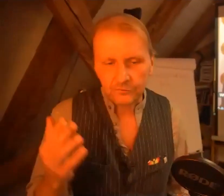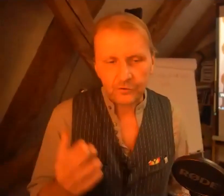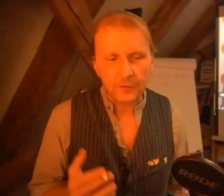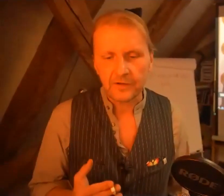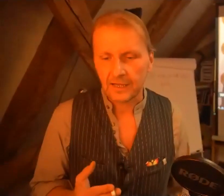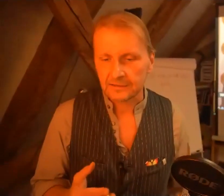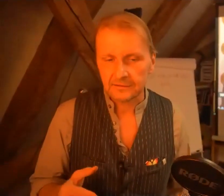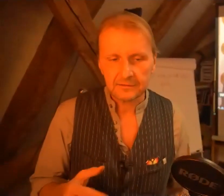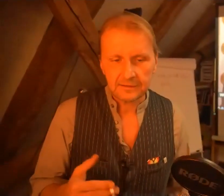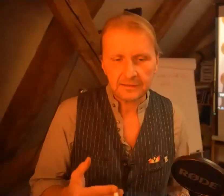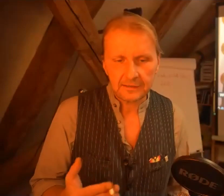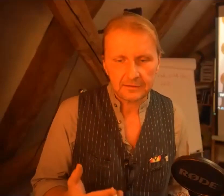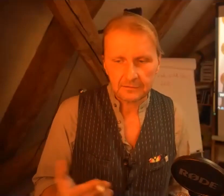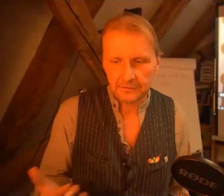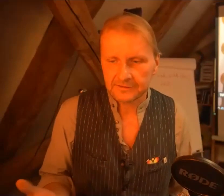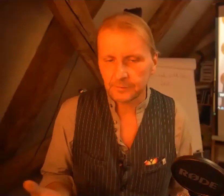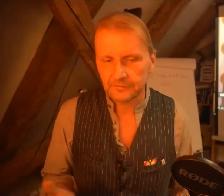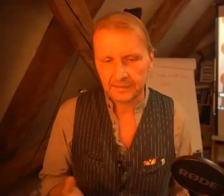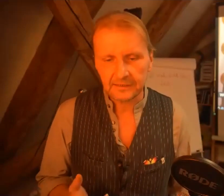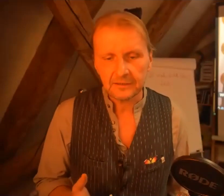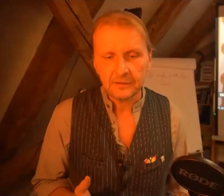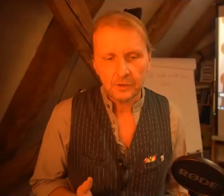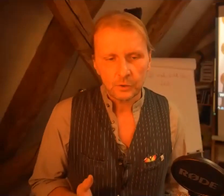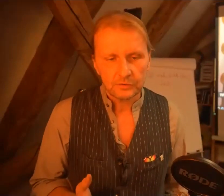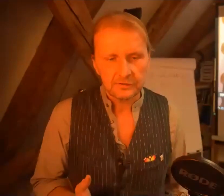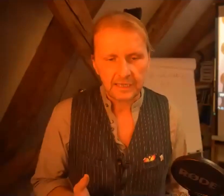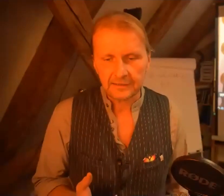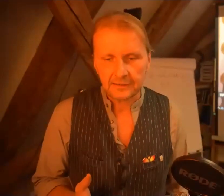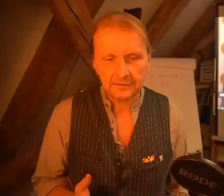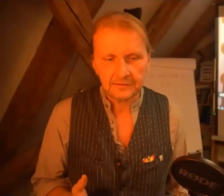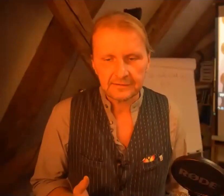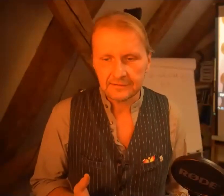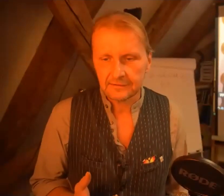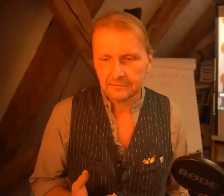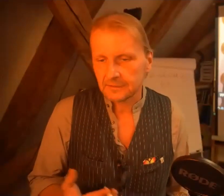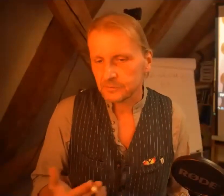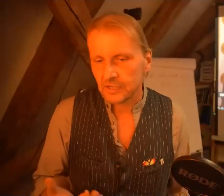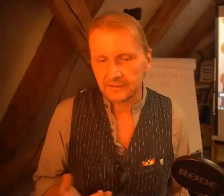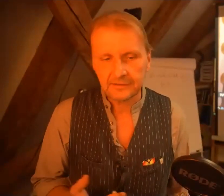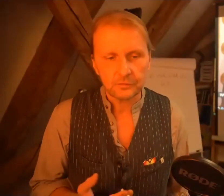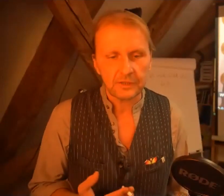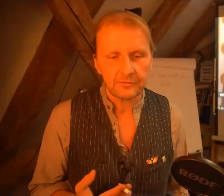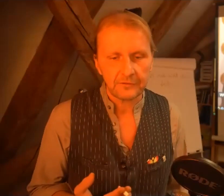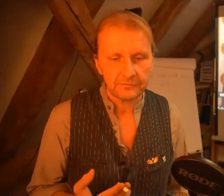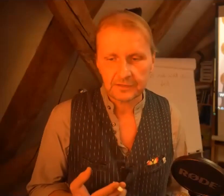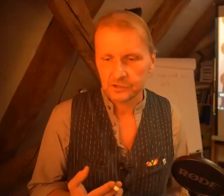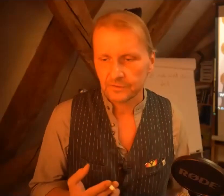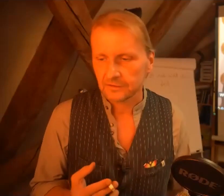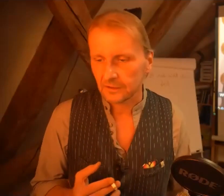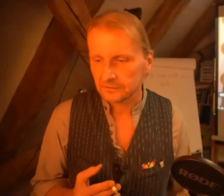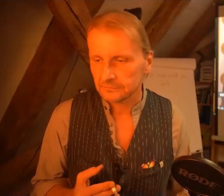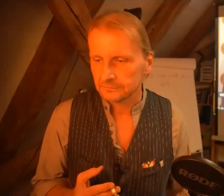sozial konform verhalten, die kriegen gewisse Privilegien und die anderen, die sich dem Staat nicht unterwerfen,